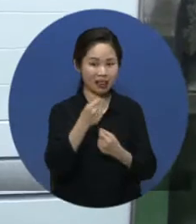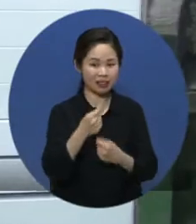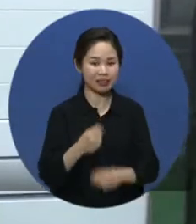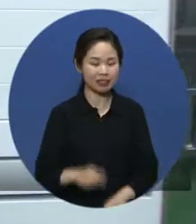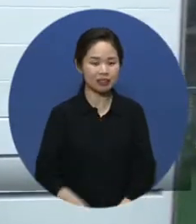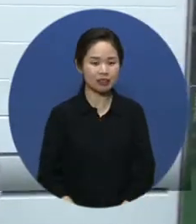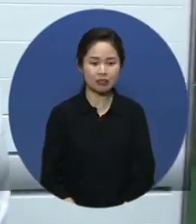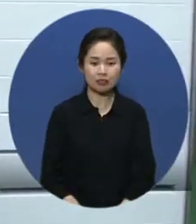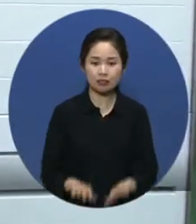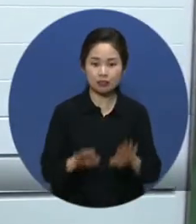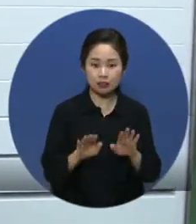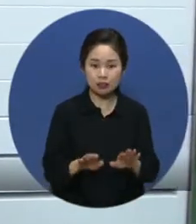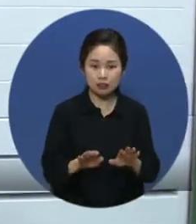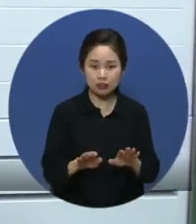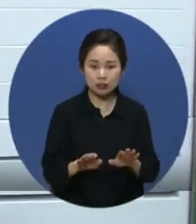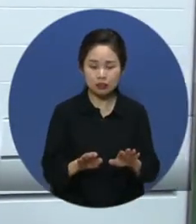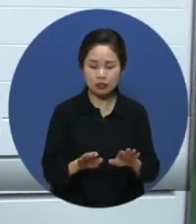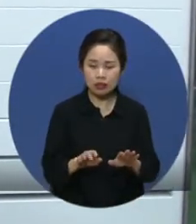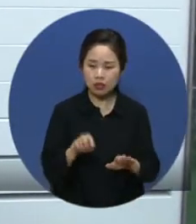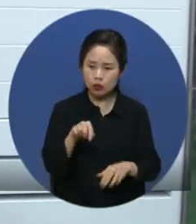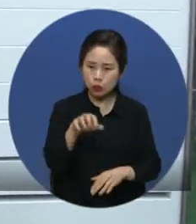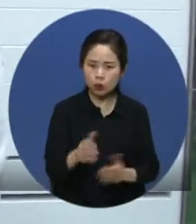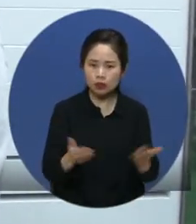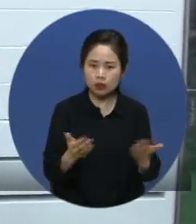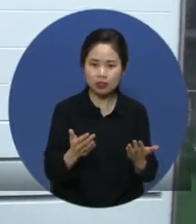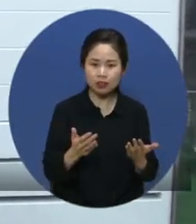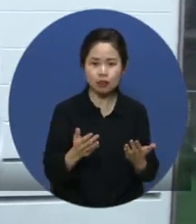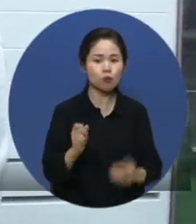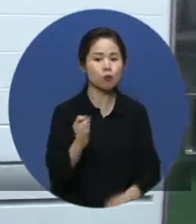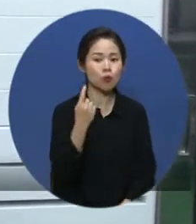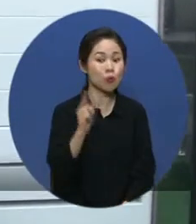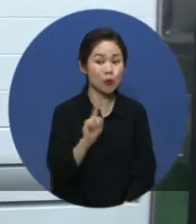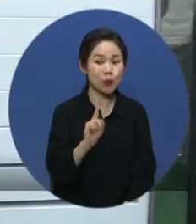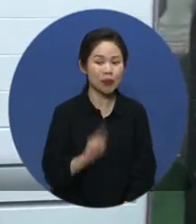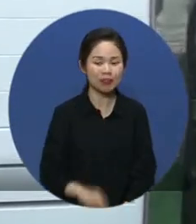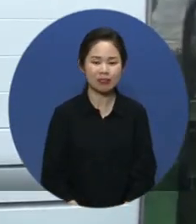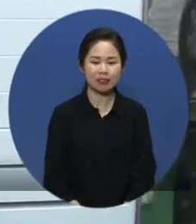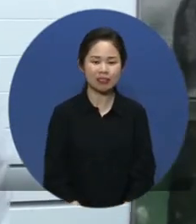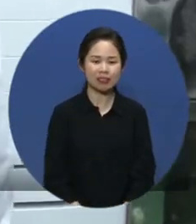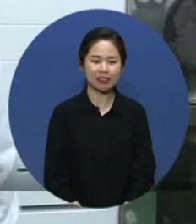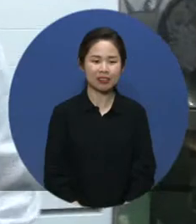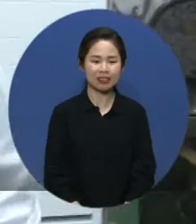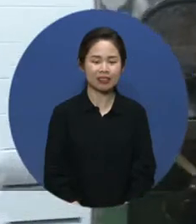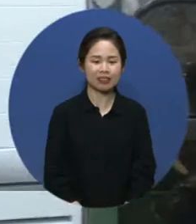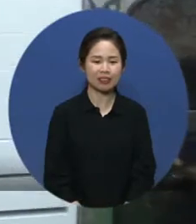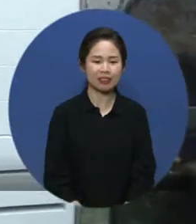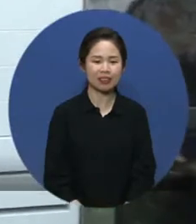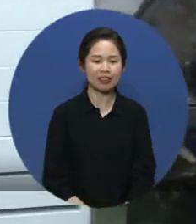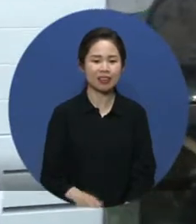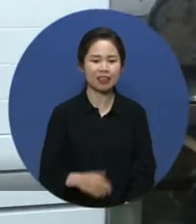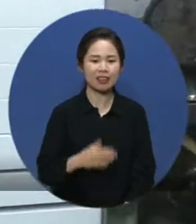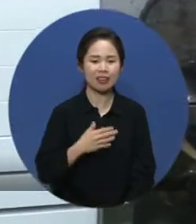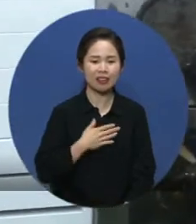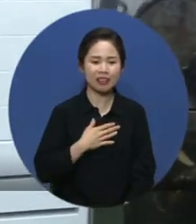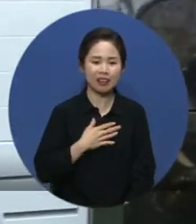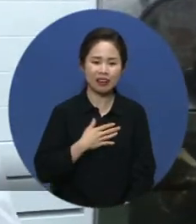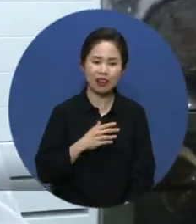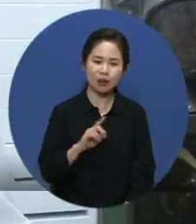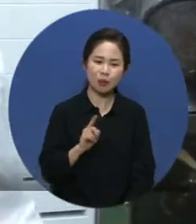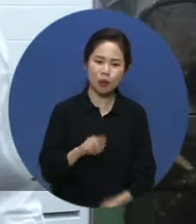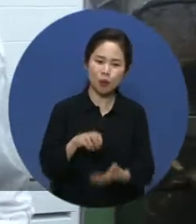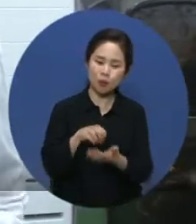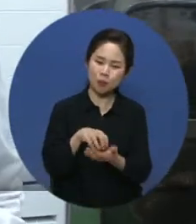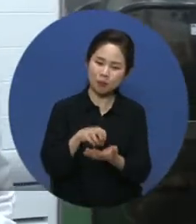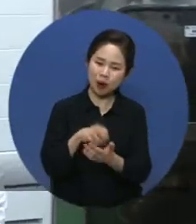그럼 여기서 일하게 된 뭐 계기가 있나요? 제가 친구들 이렇게 빵 만들면서